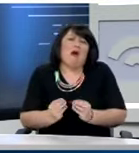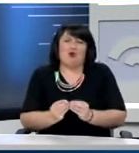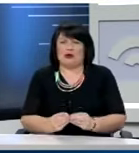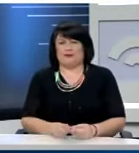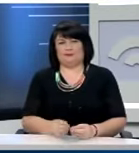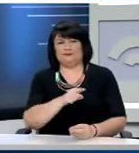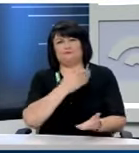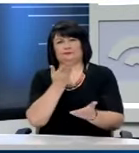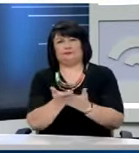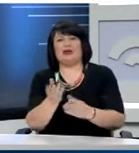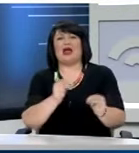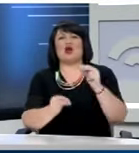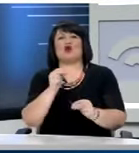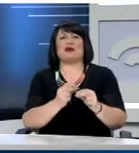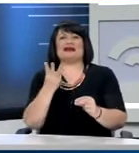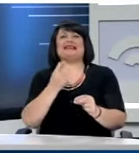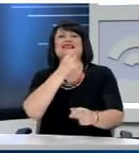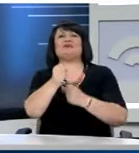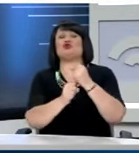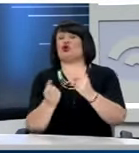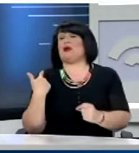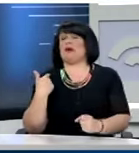Ζητάτε εκλογές επί 3,5 συναπτά έτη.